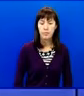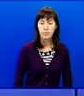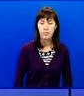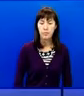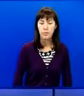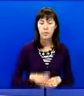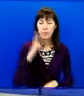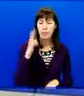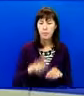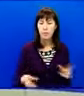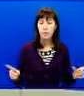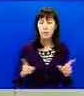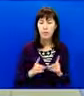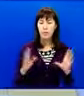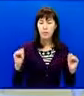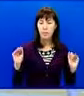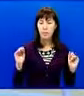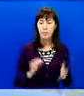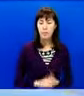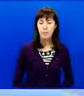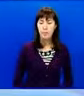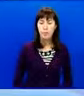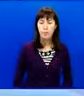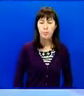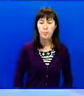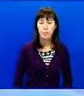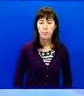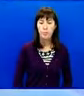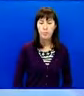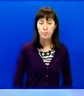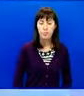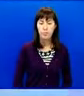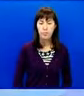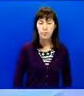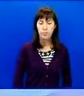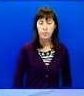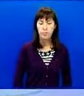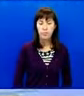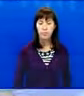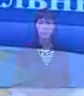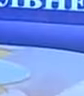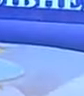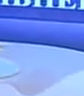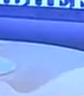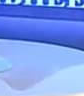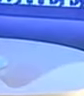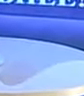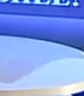И на этом наш выпуск завершен. Смотрите наши новости на сайте shimkentv.kz и помните, вместе мы сильнее.